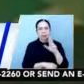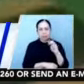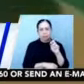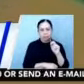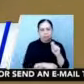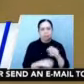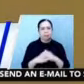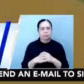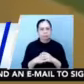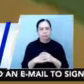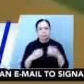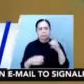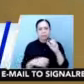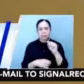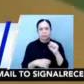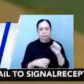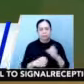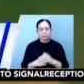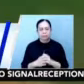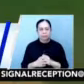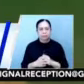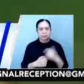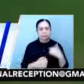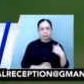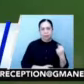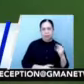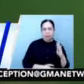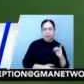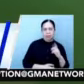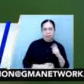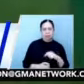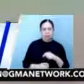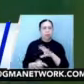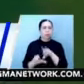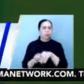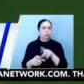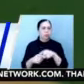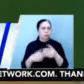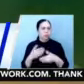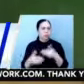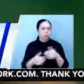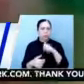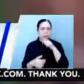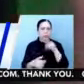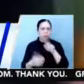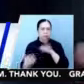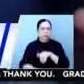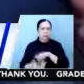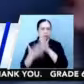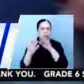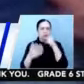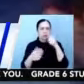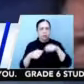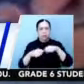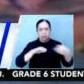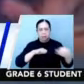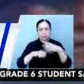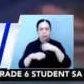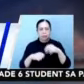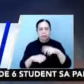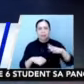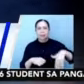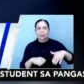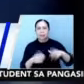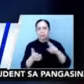Sa NBI kami ha. Dalawang iba pang sakot din daw sa paglalakad ng non-appearance application for annulment at late registration of birth